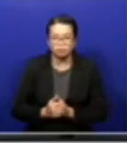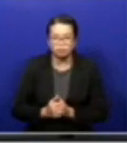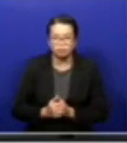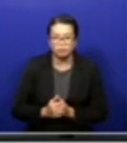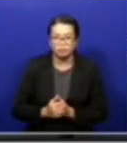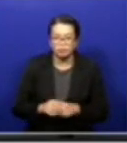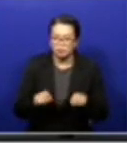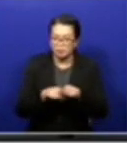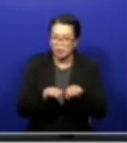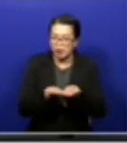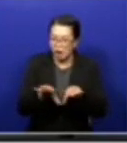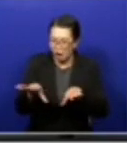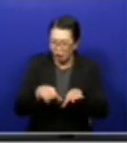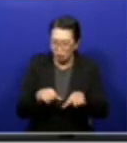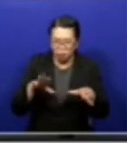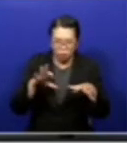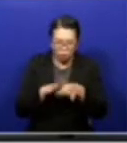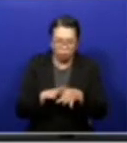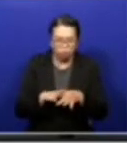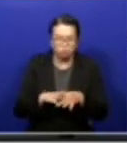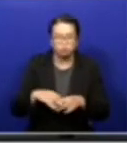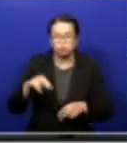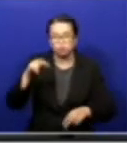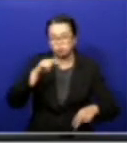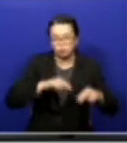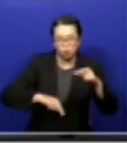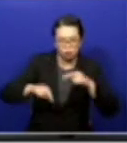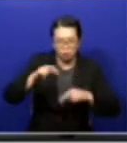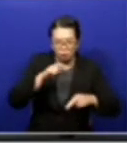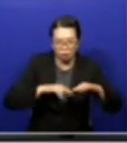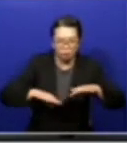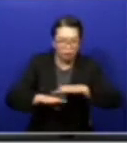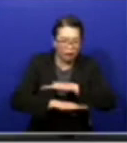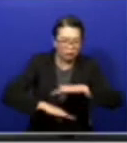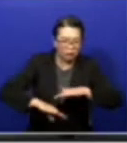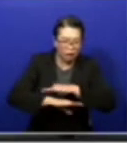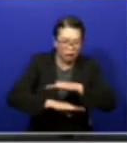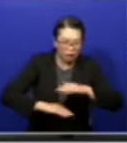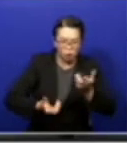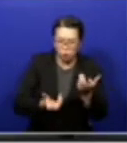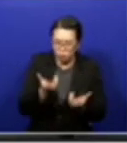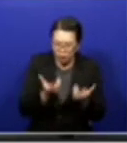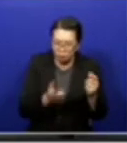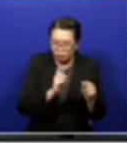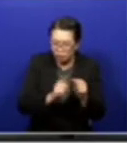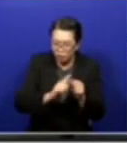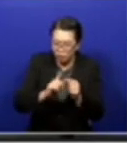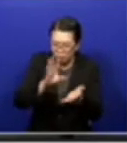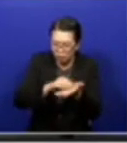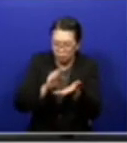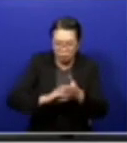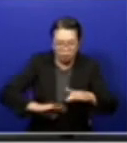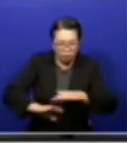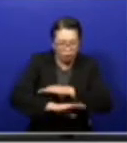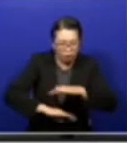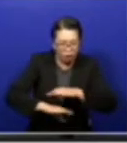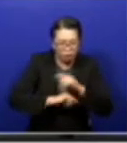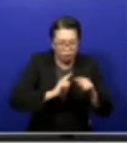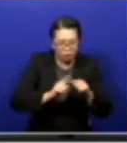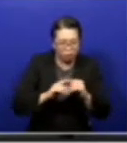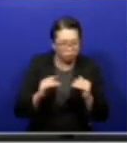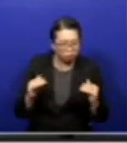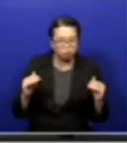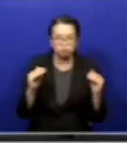าตรฐานในกระบวนการยุติธรรมไทยแล้วก็บอกว่าเทียบเทียมกับอารยประเท